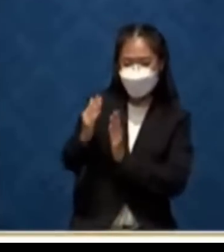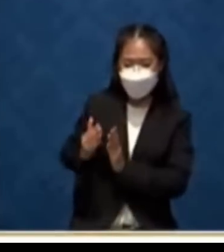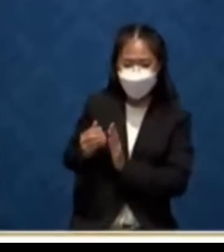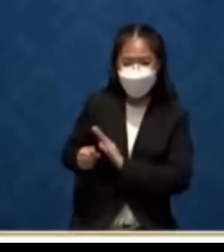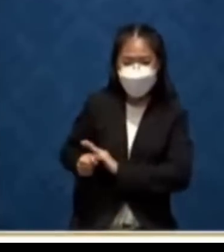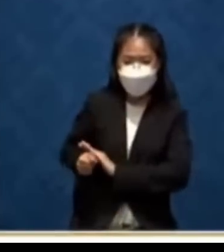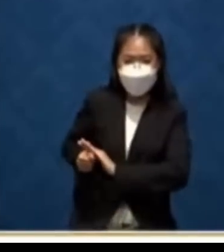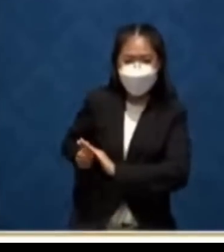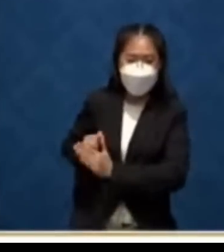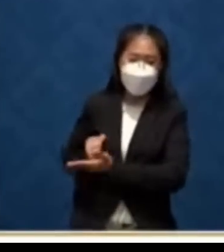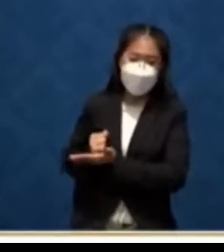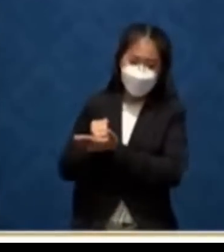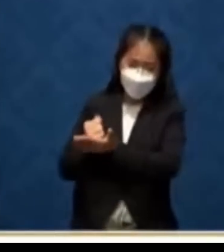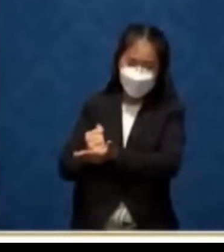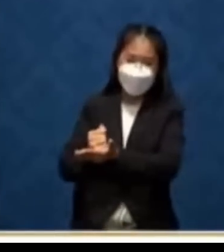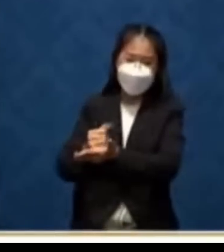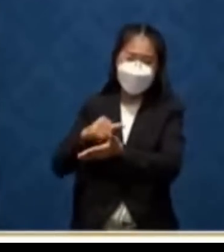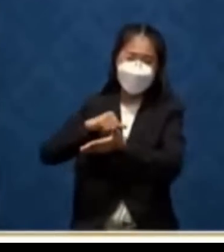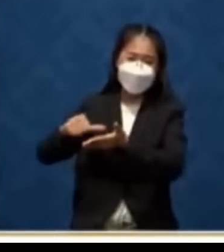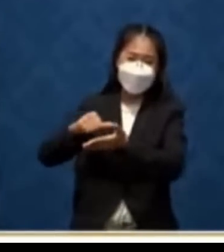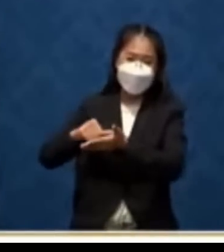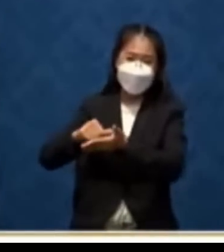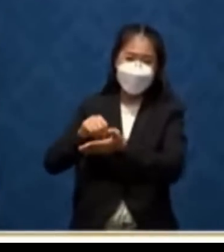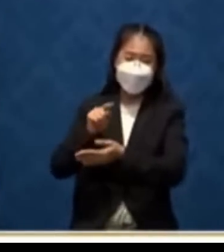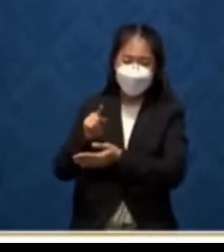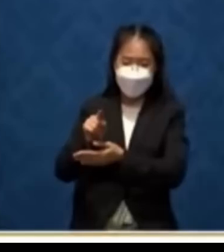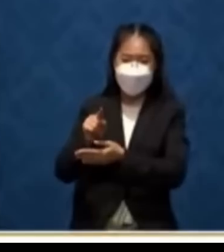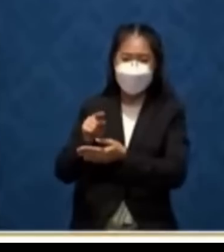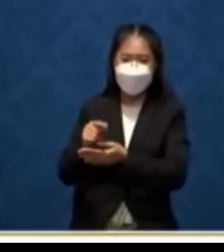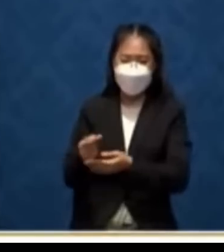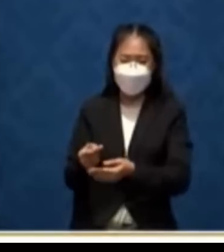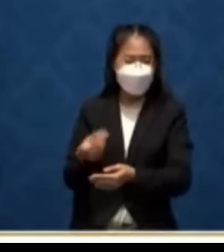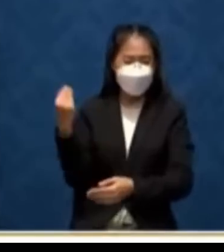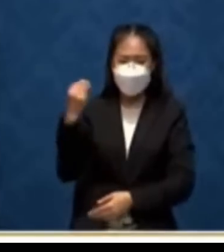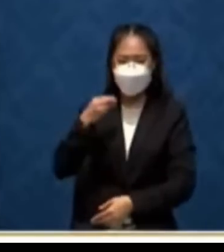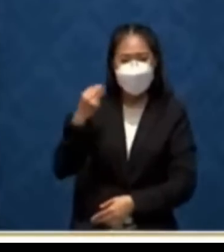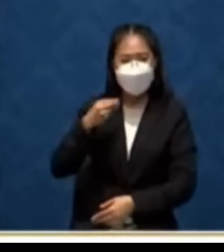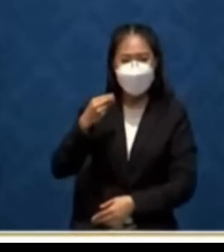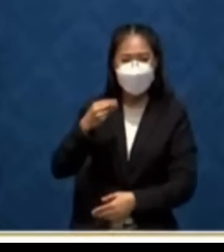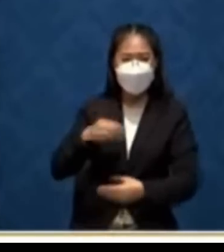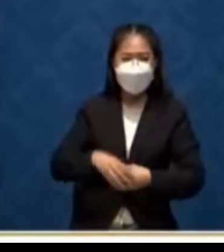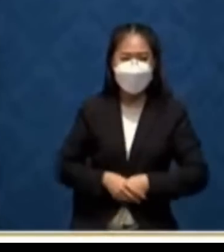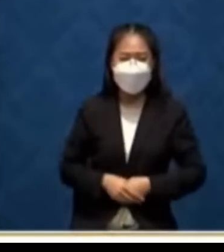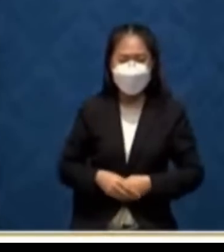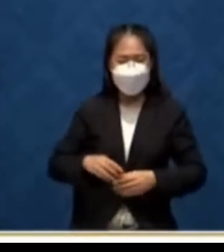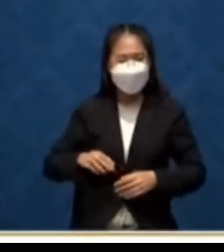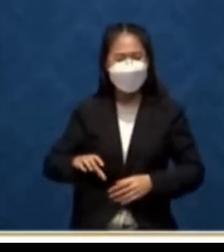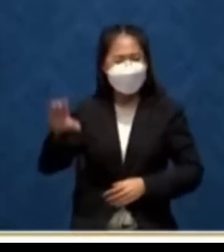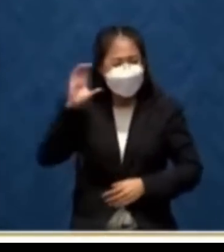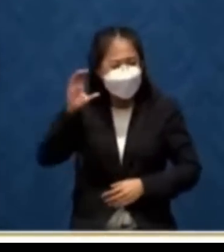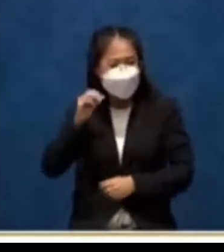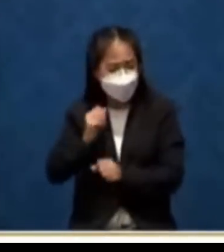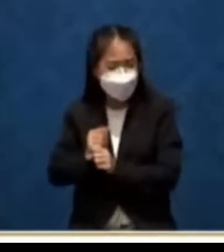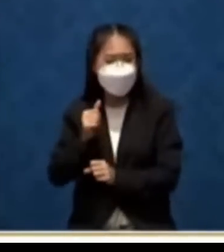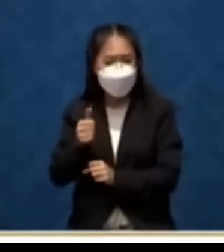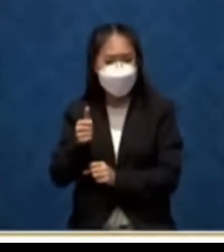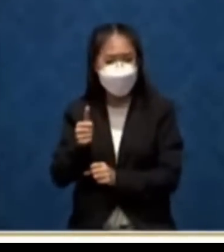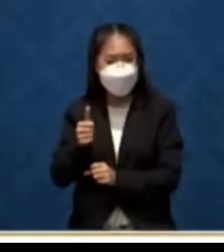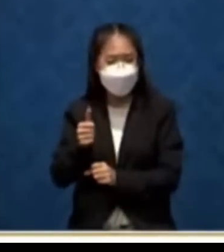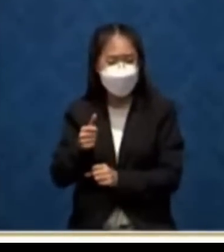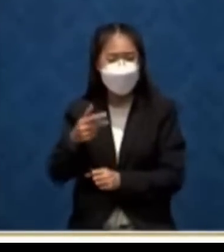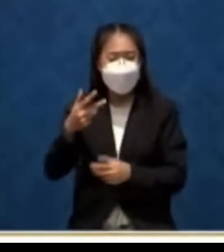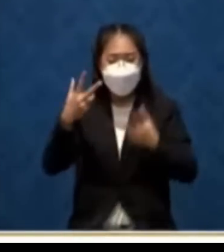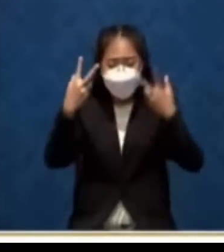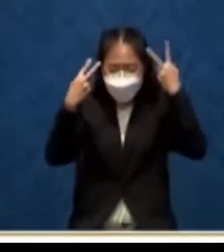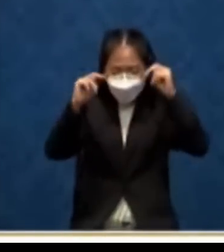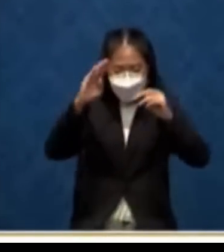มาคอยปัดคดีทิ้งแบบค้านสายตาไปเสียทุกครั้งแบบนี้จะให้เราเชื่อได้จริงๆหรือว่าพลเอก